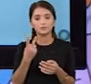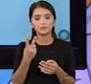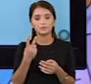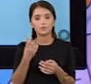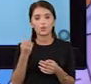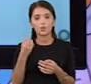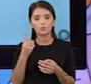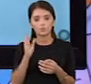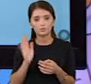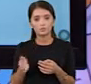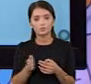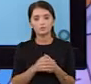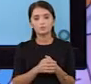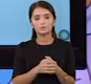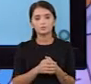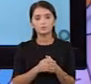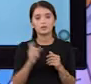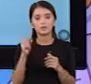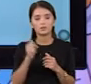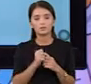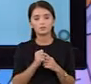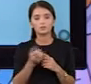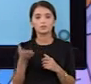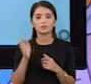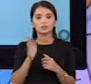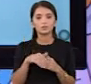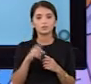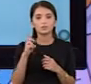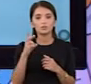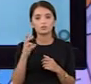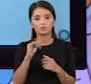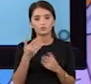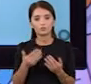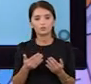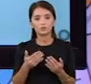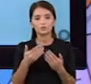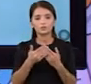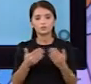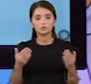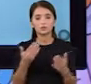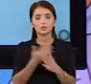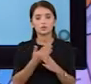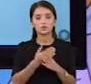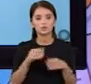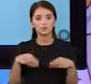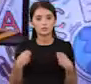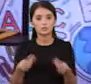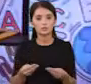yig'indisi 11 ga teng? Ha. Keling, bu borada men sizga yordam